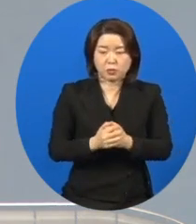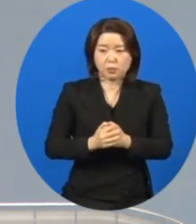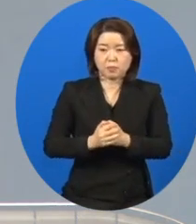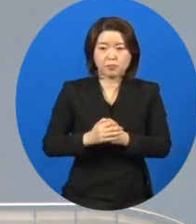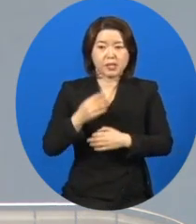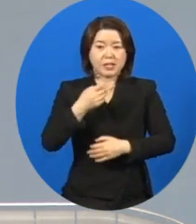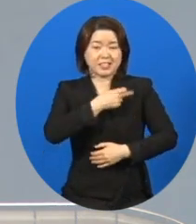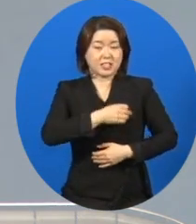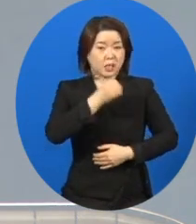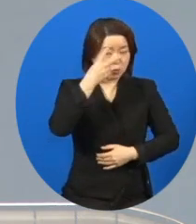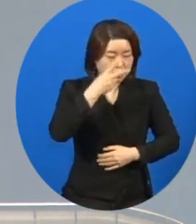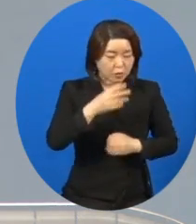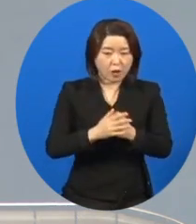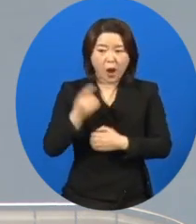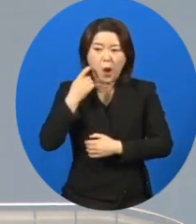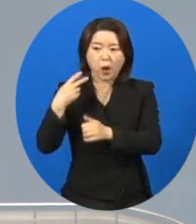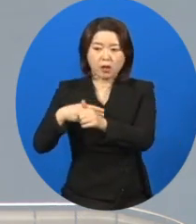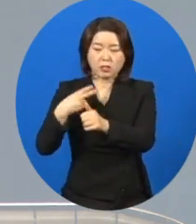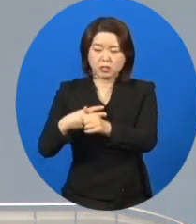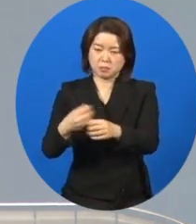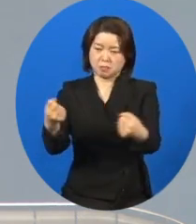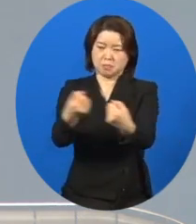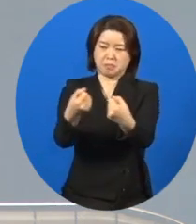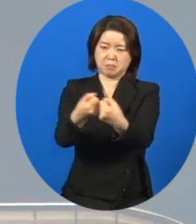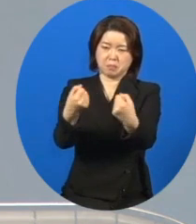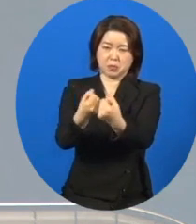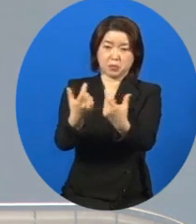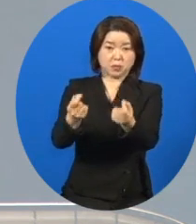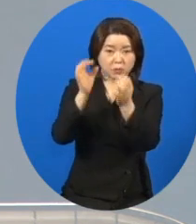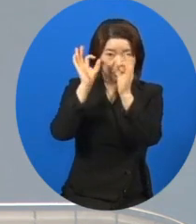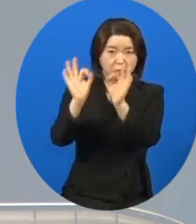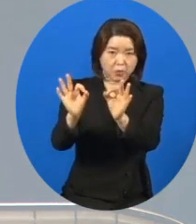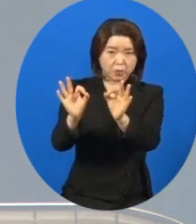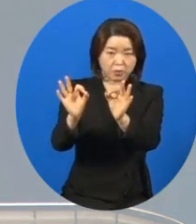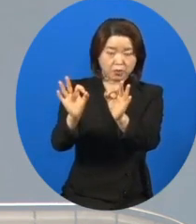거짓 교사들이 싸웠던 것처럼 보입니다.